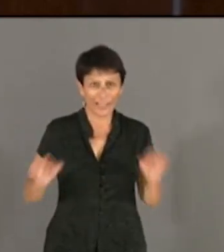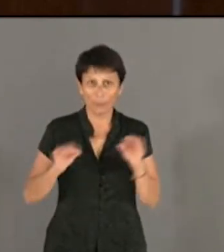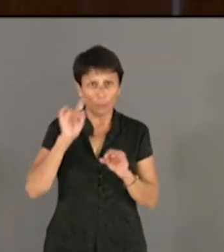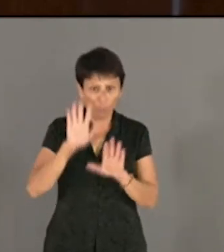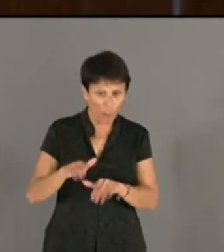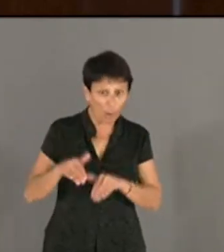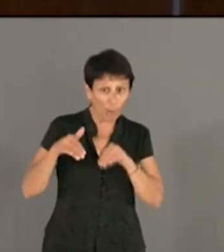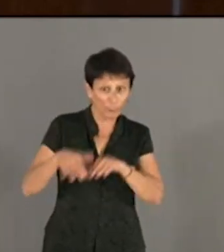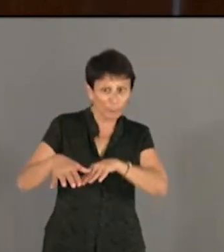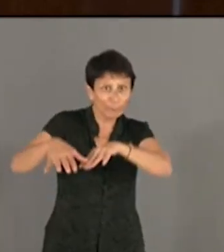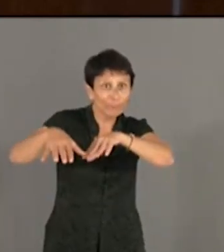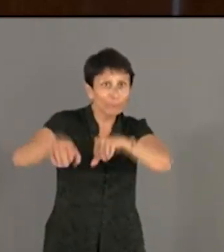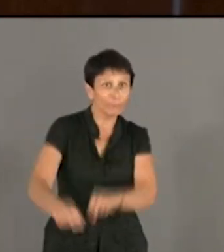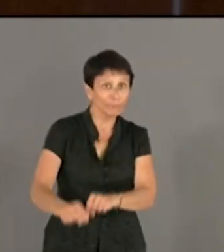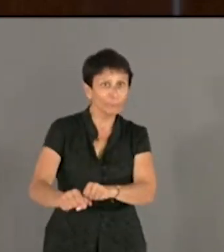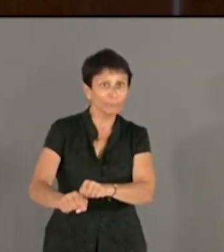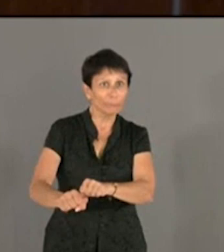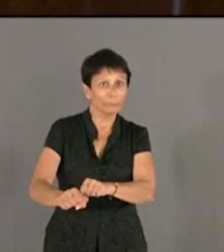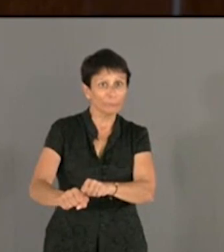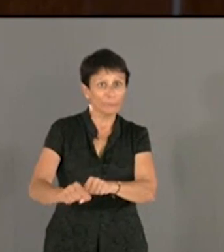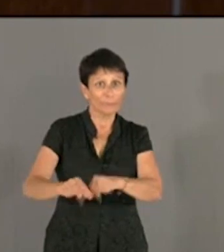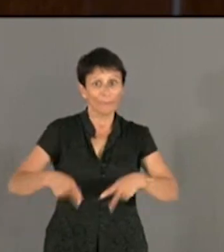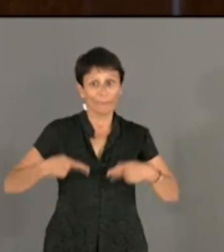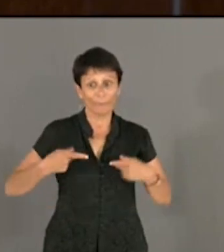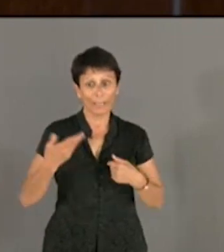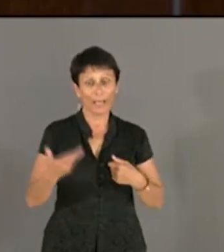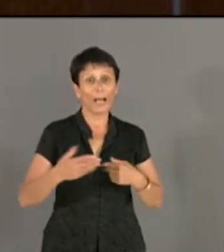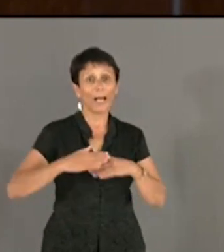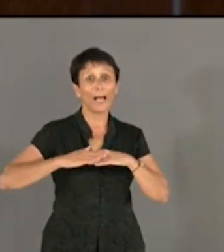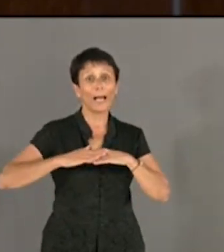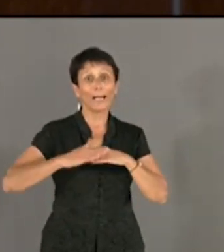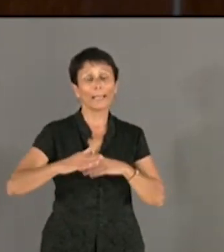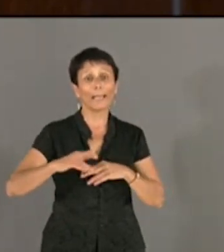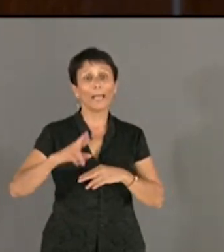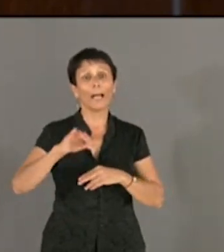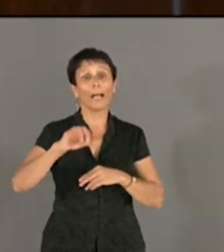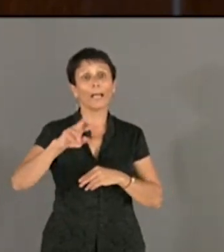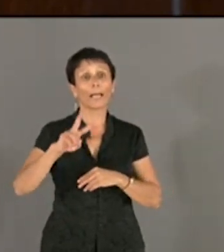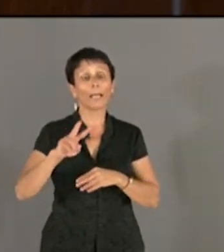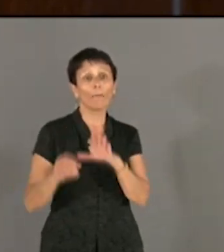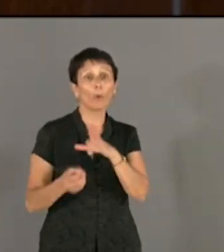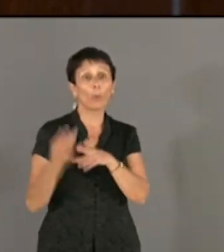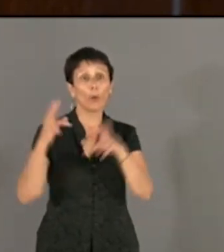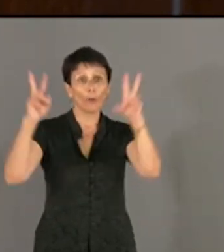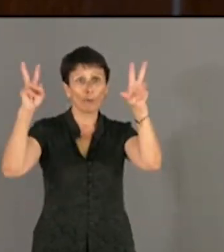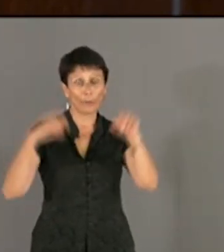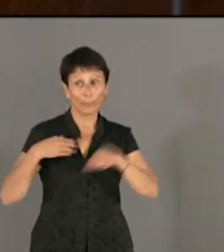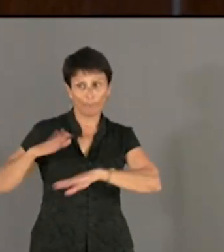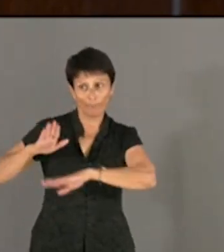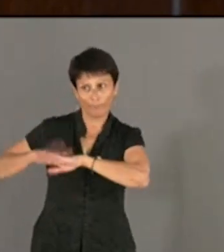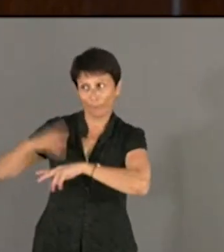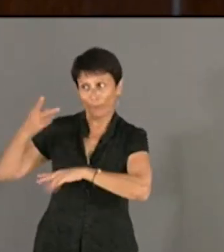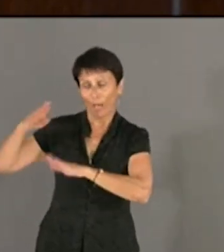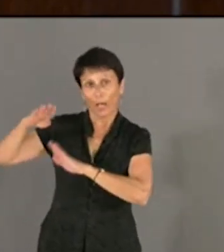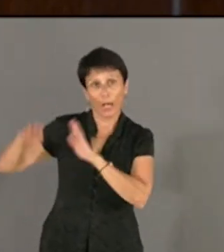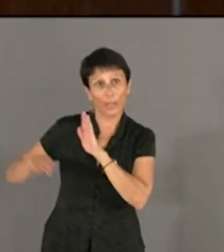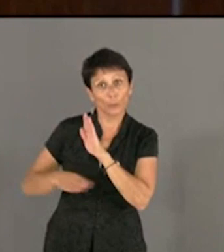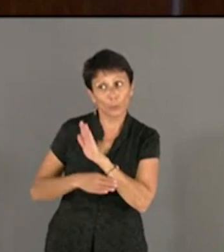toujours ce squat là, sur le quai de Riveneuve. Je vous ai alerté et j'ai alerté votre adjoint sur cette